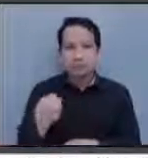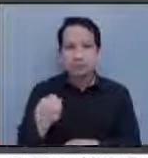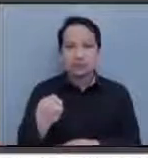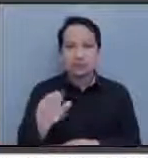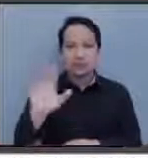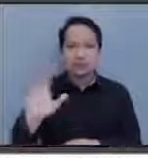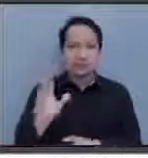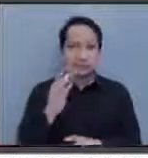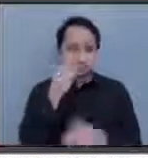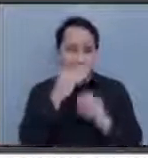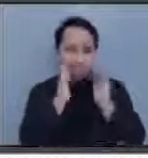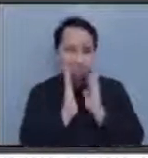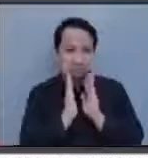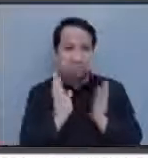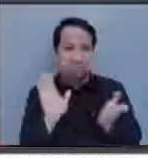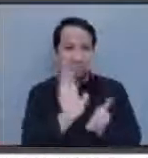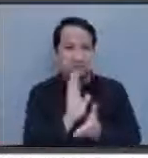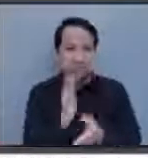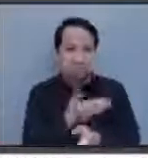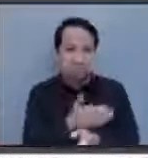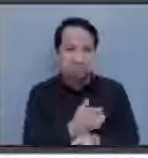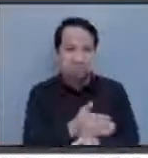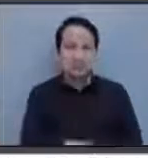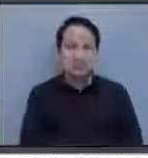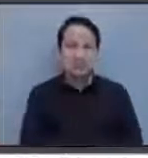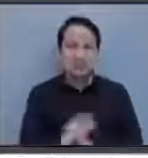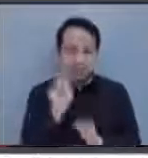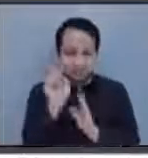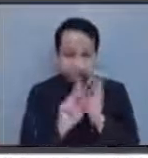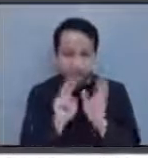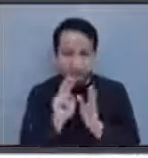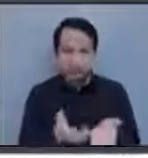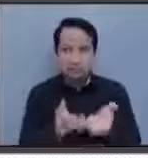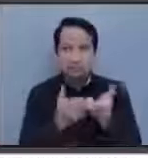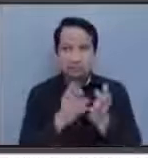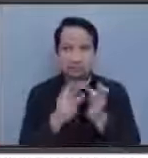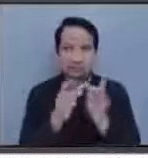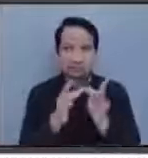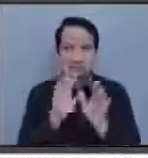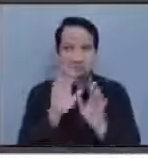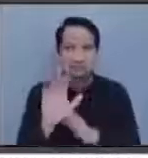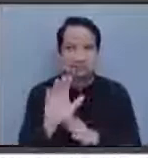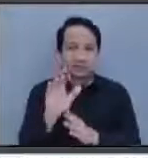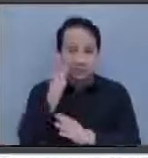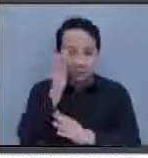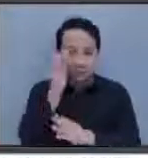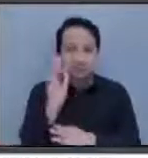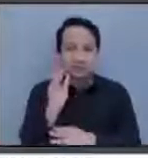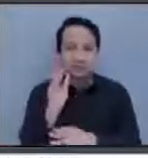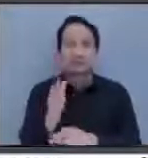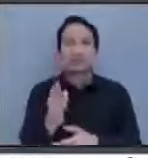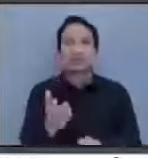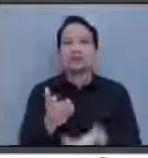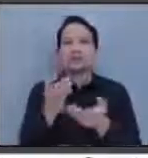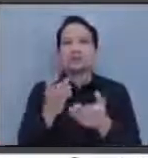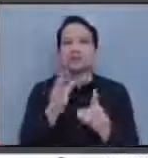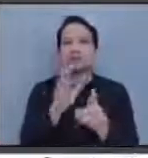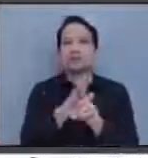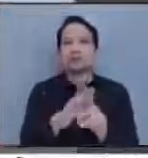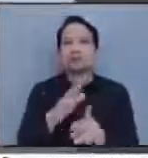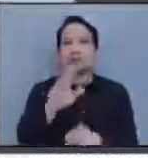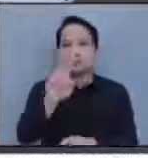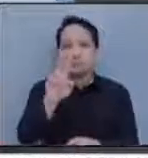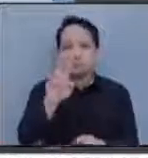na malungkot na awitin. Ang video na inupload ng netizen na si Circes de la Banda ay may mahigit ng